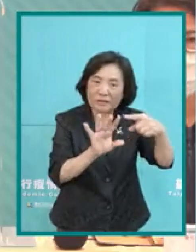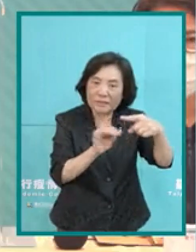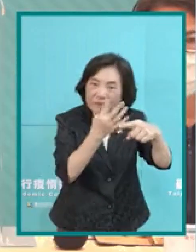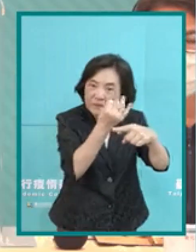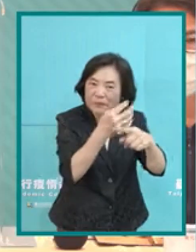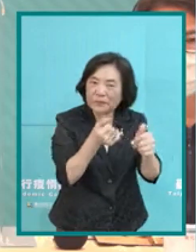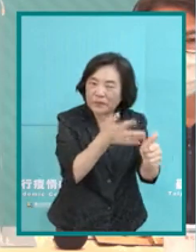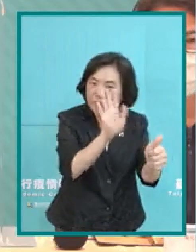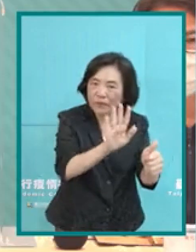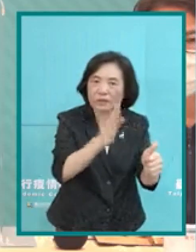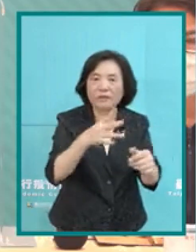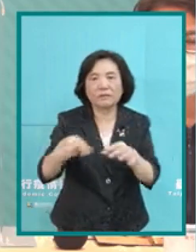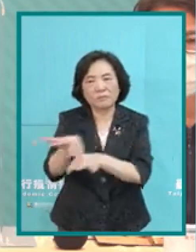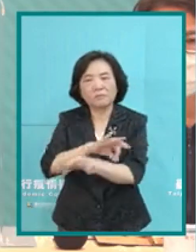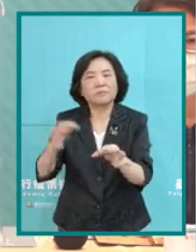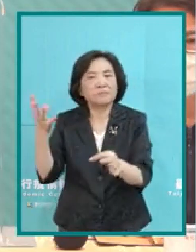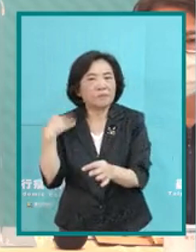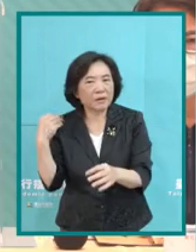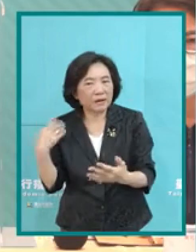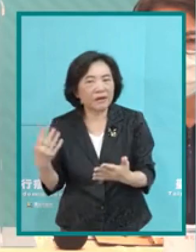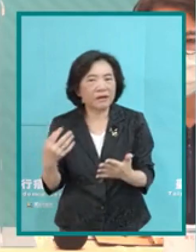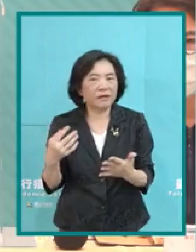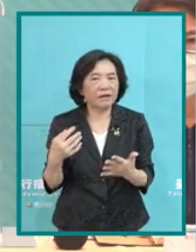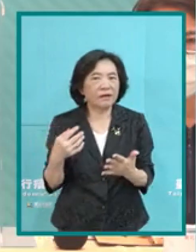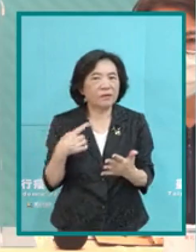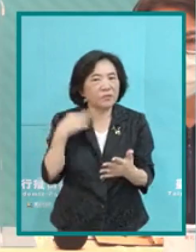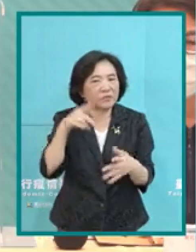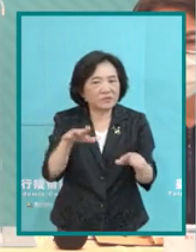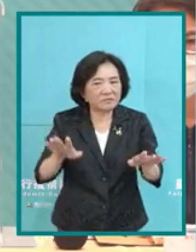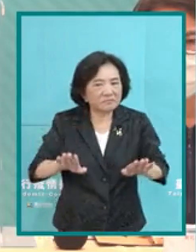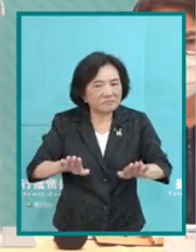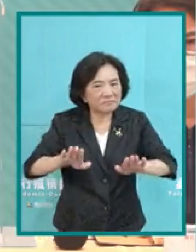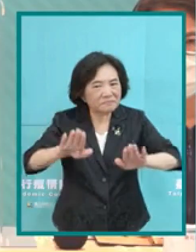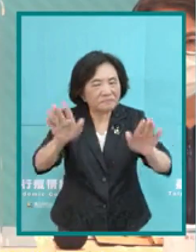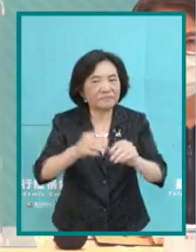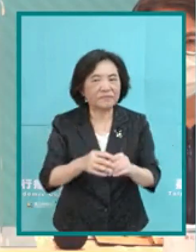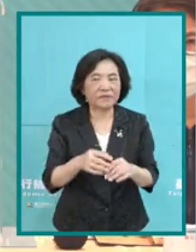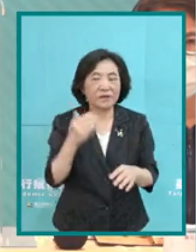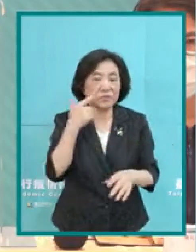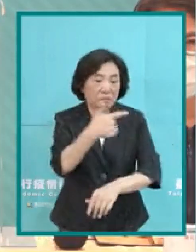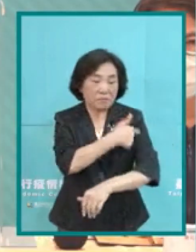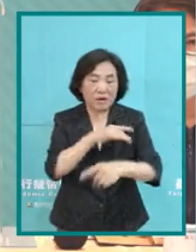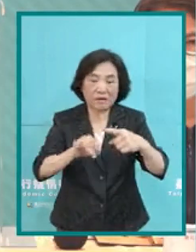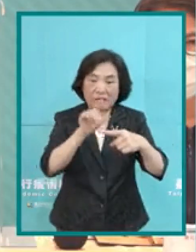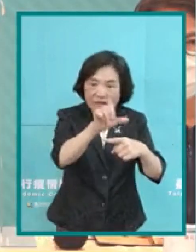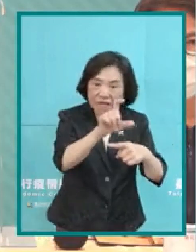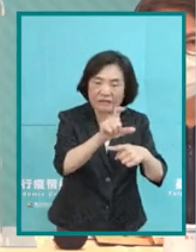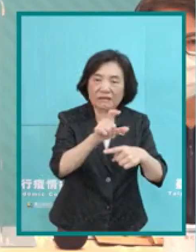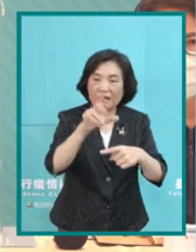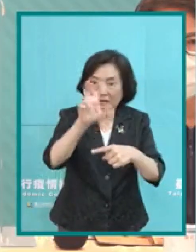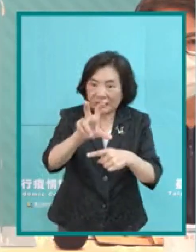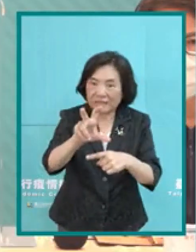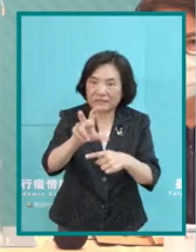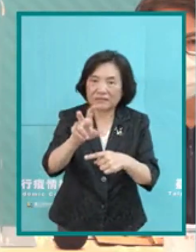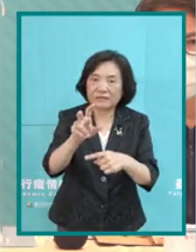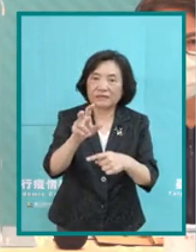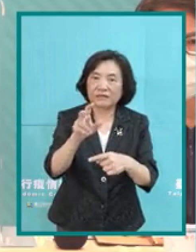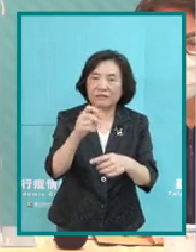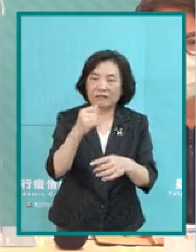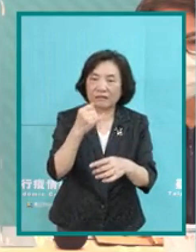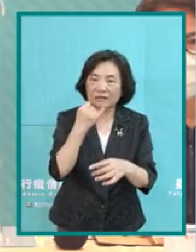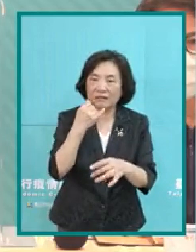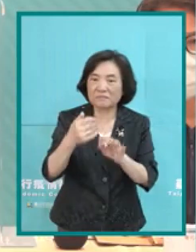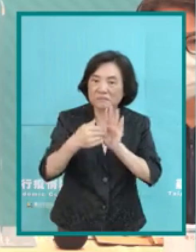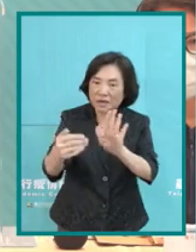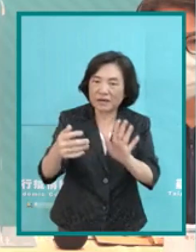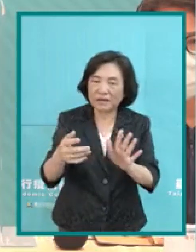走。那你说疫苗要打到六成以上哦，要有效到七成，那就